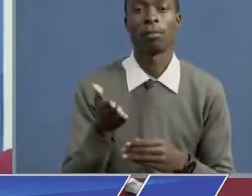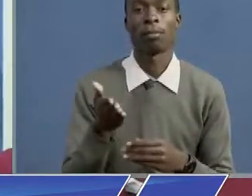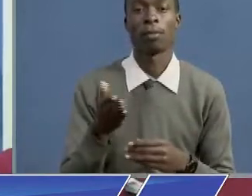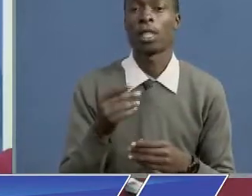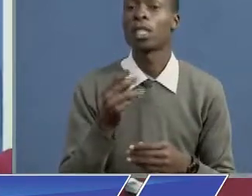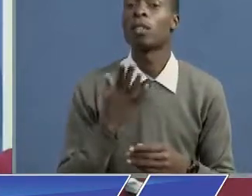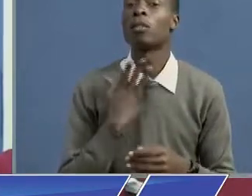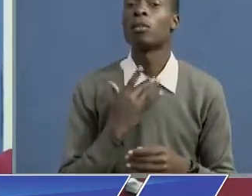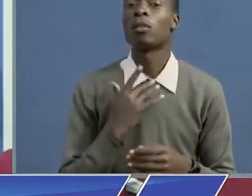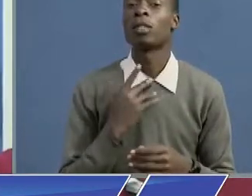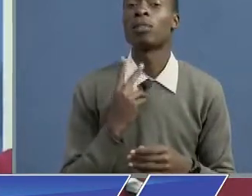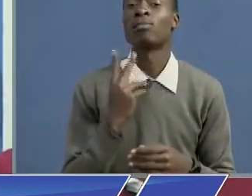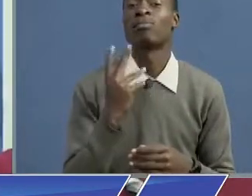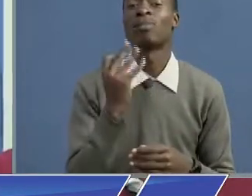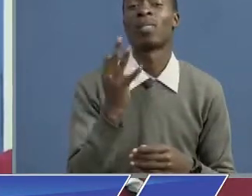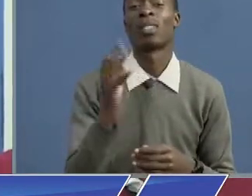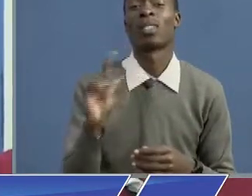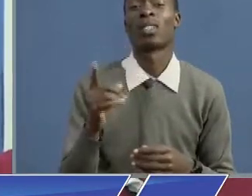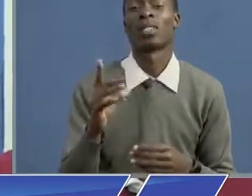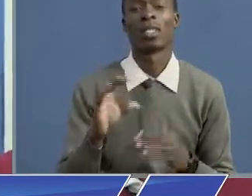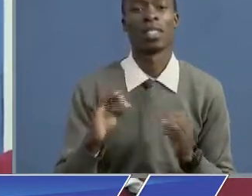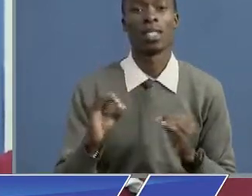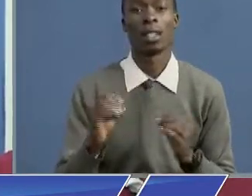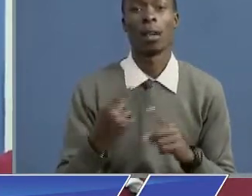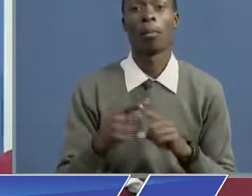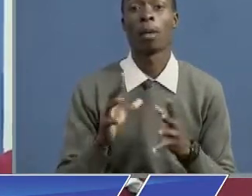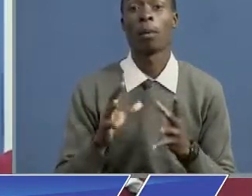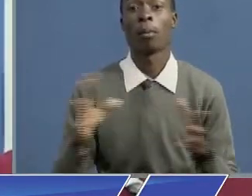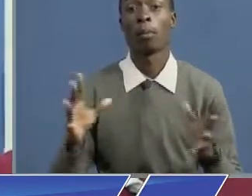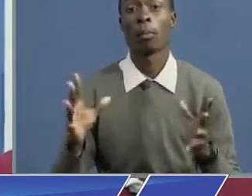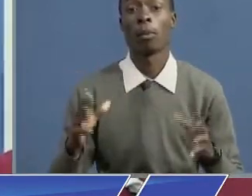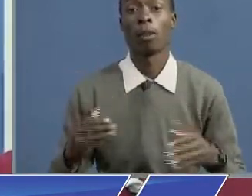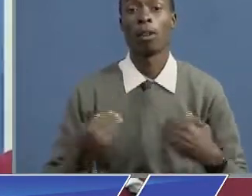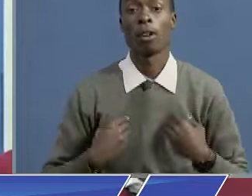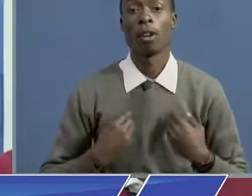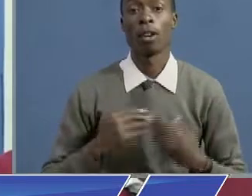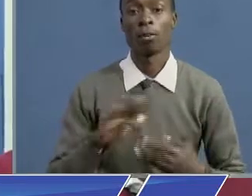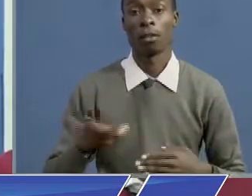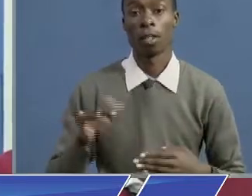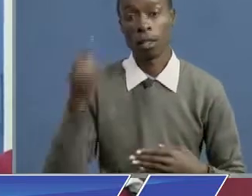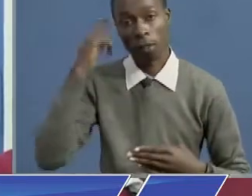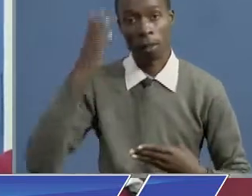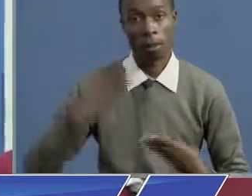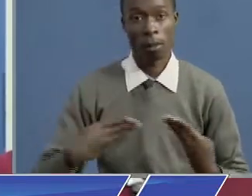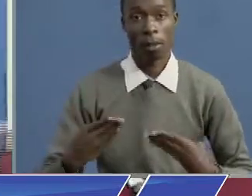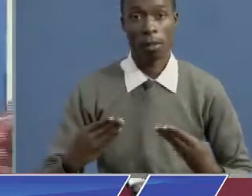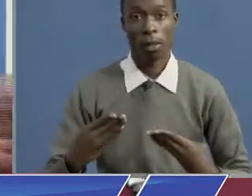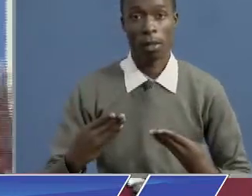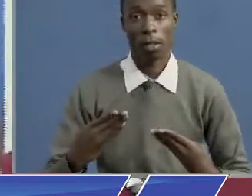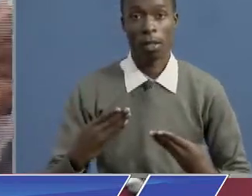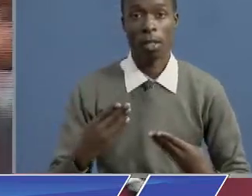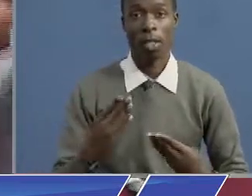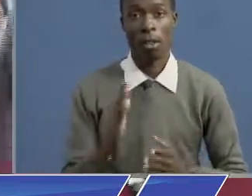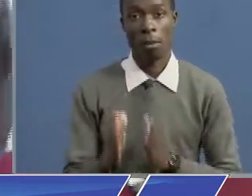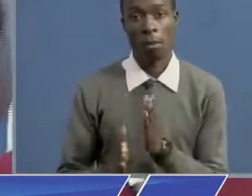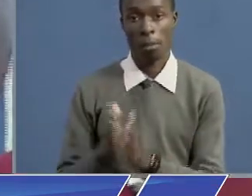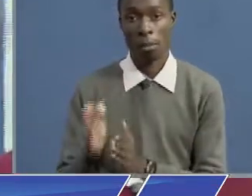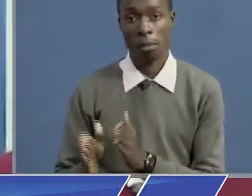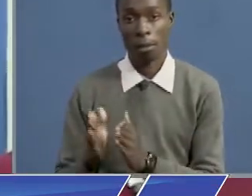sio watu 3,000, watu zaidi waweze kupata mahali ya kufanya biashara, na tuweke utaratibu